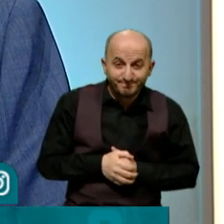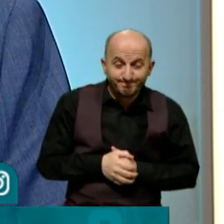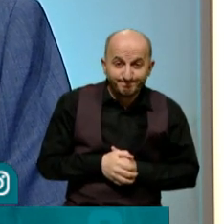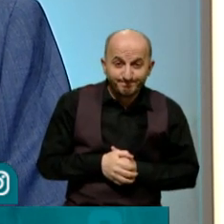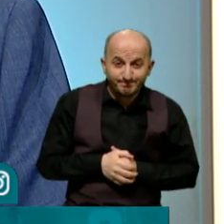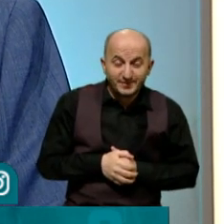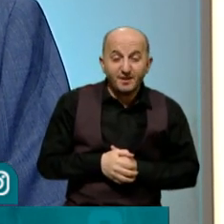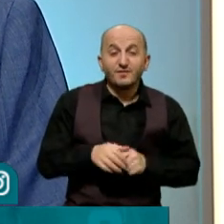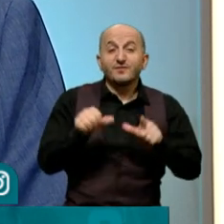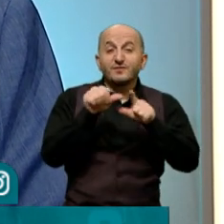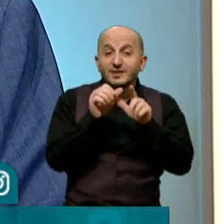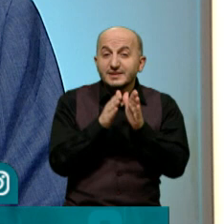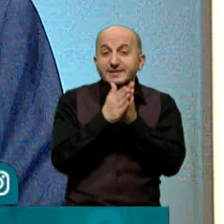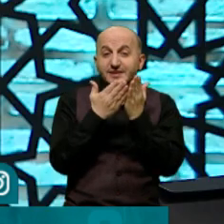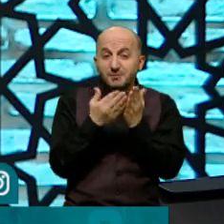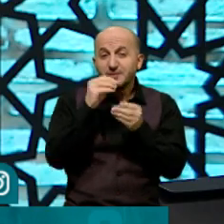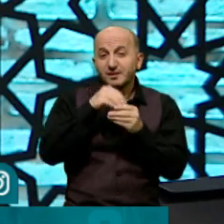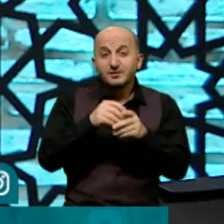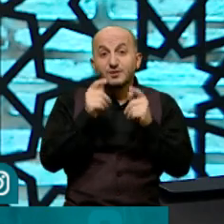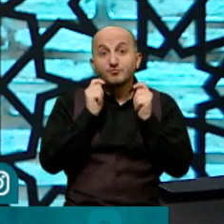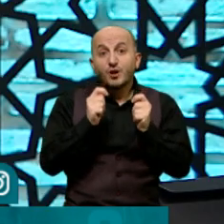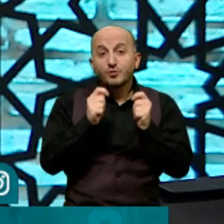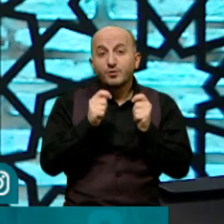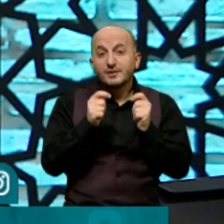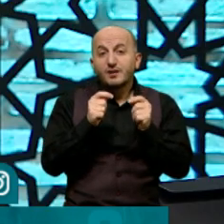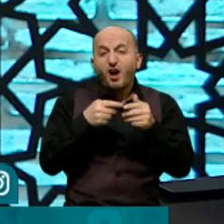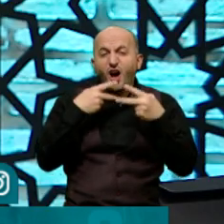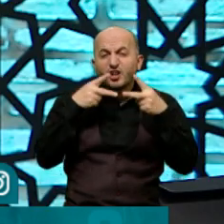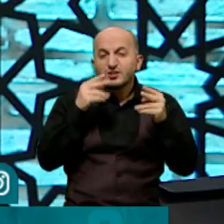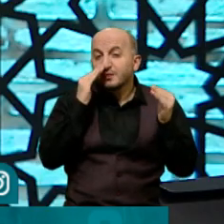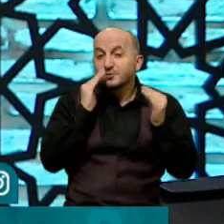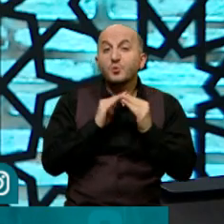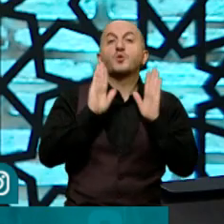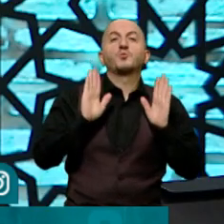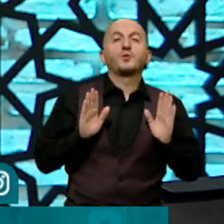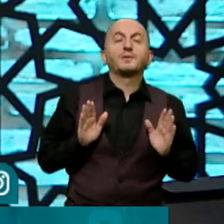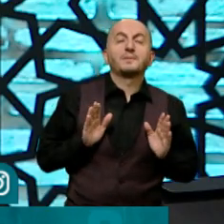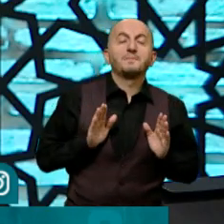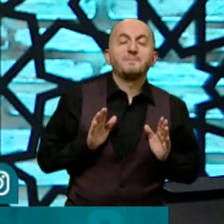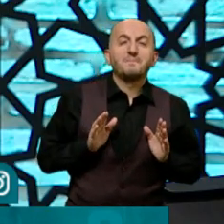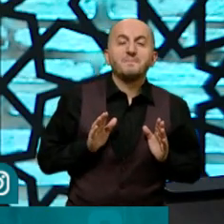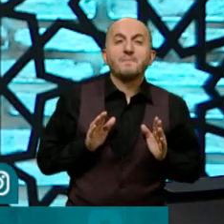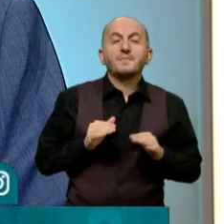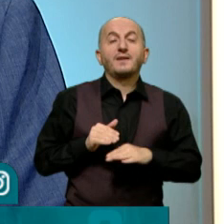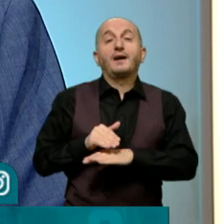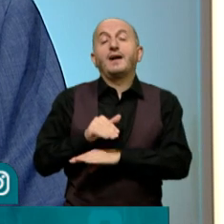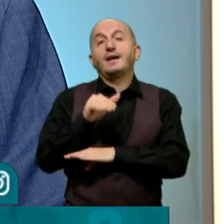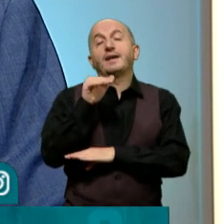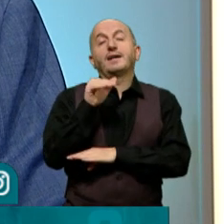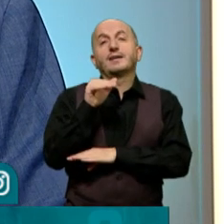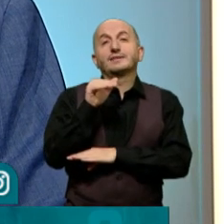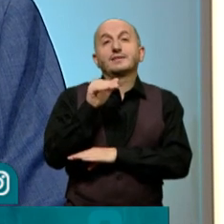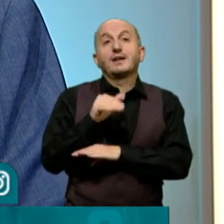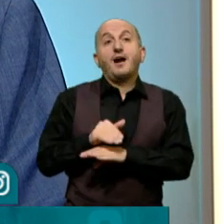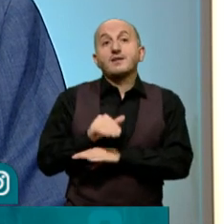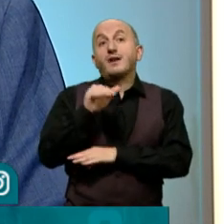Klasik bizim fıkhımızdaki zaruret tabirine uymuyor. Bizim klasik tabirimiz ne hocam? Başını hayati sokacak bir yer bulamayacak.